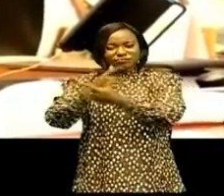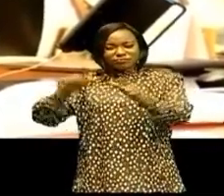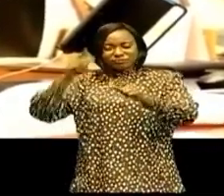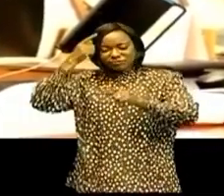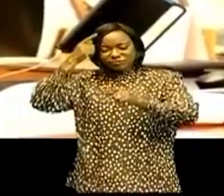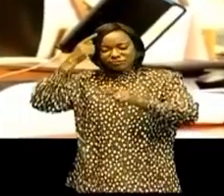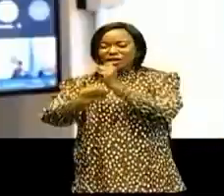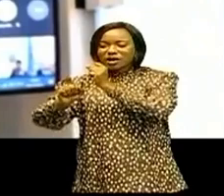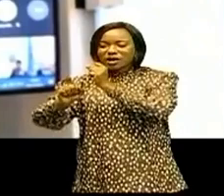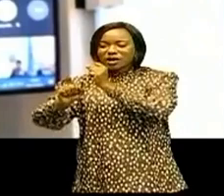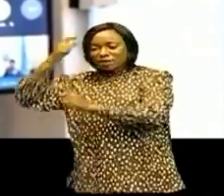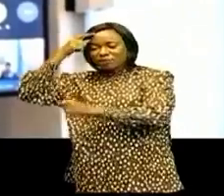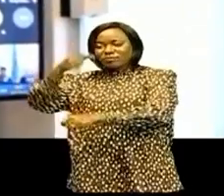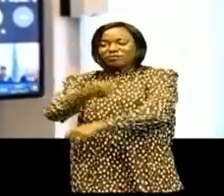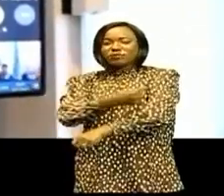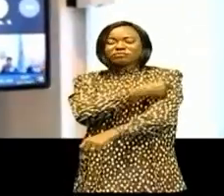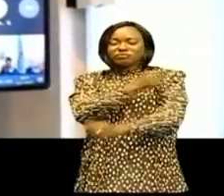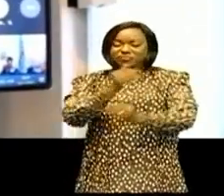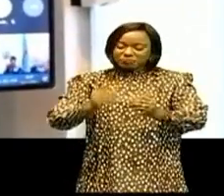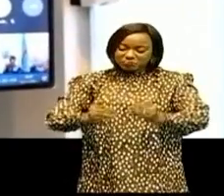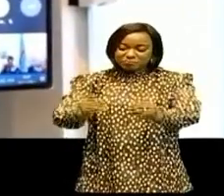vulgarisation sont toujours en cours.